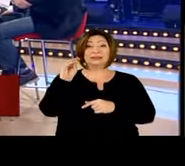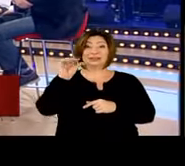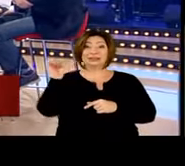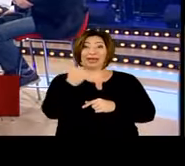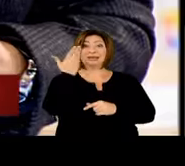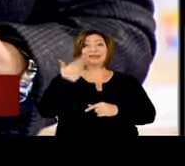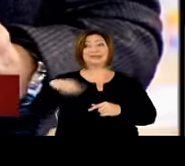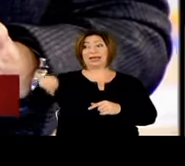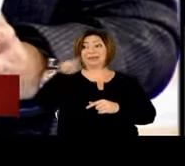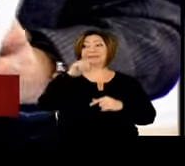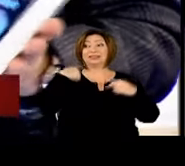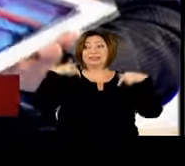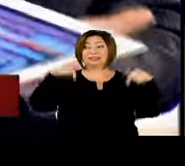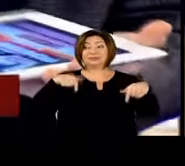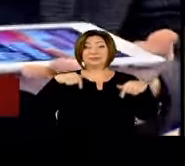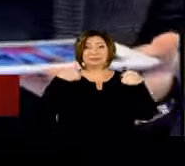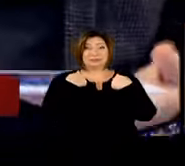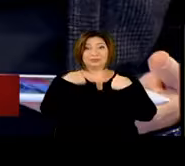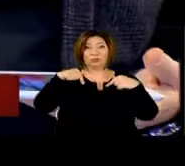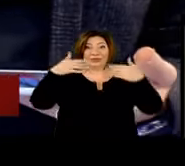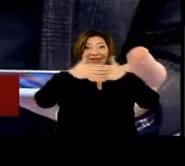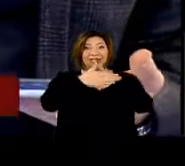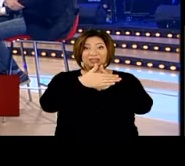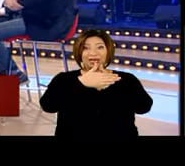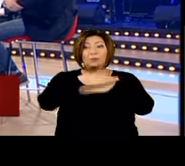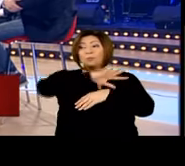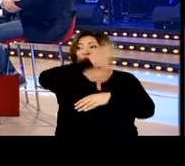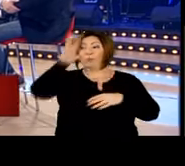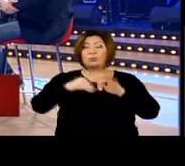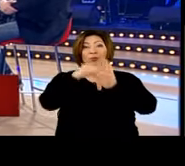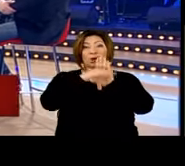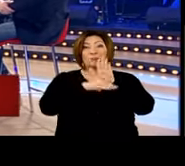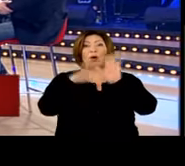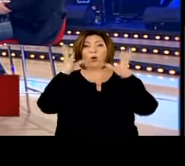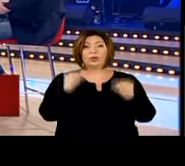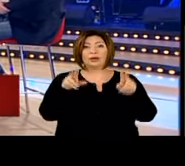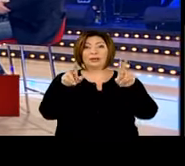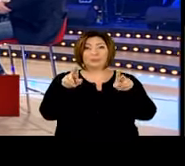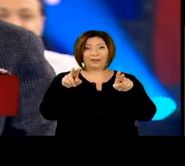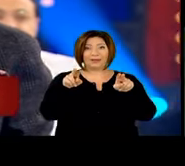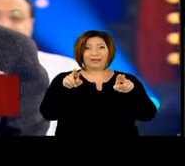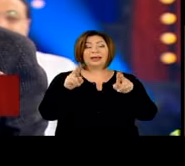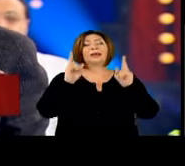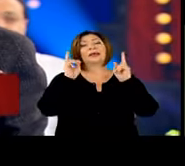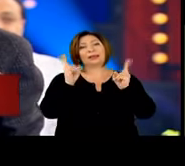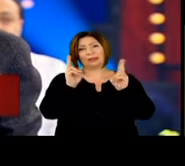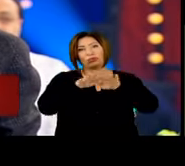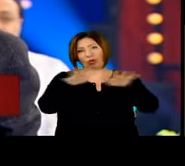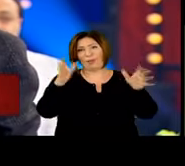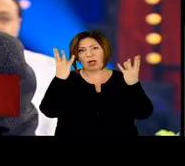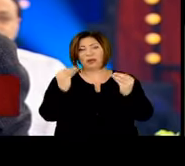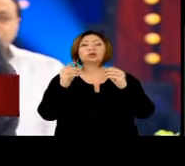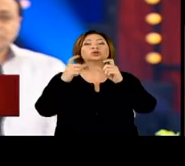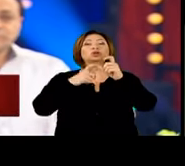Değerli izleyenlerimiz, şimdi biz tabii ki bu gece bütün programlarımız, her programımızda olduğu gibi genelde